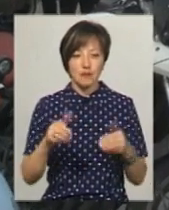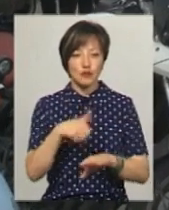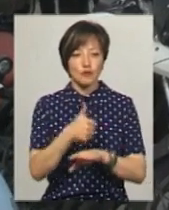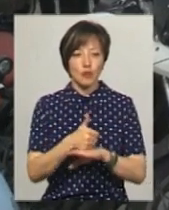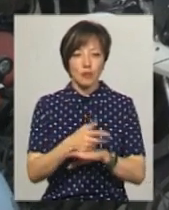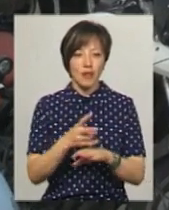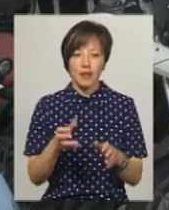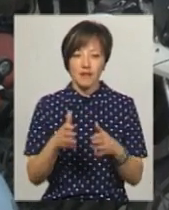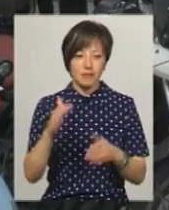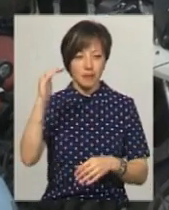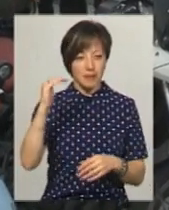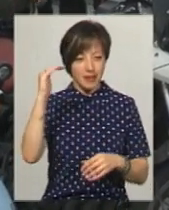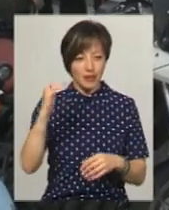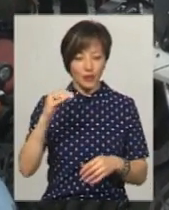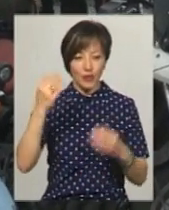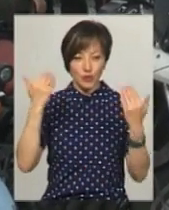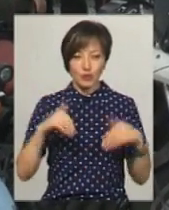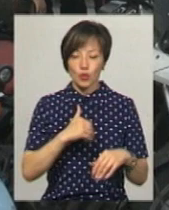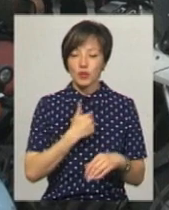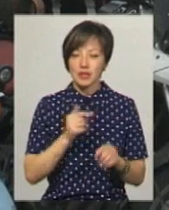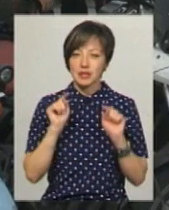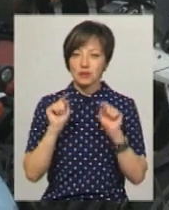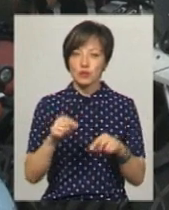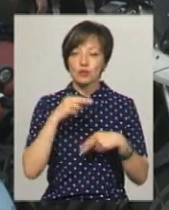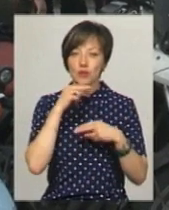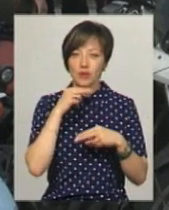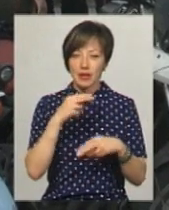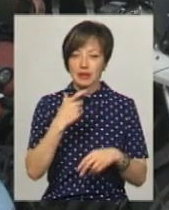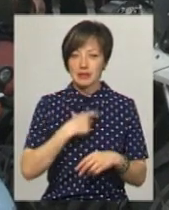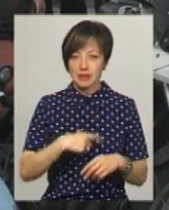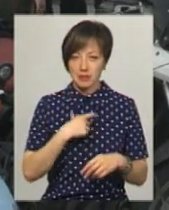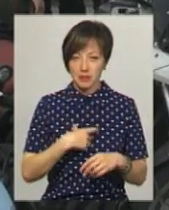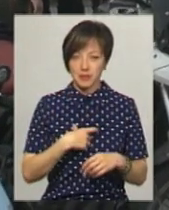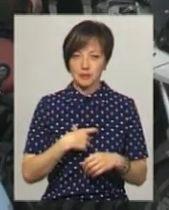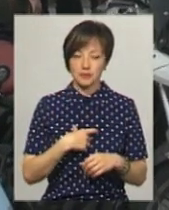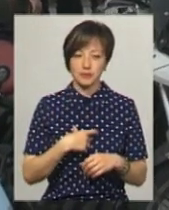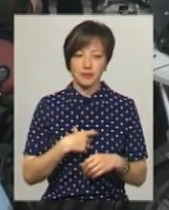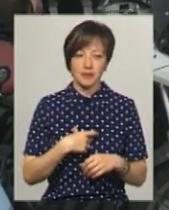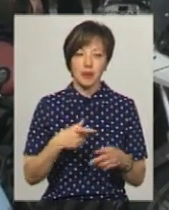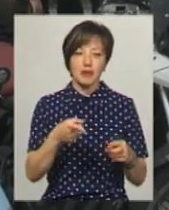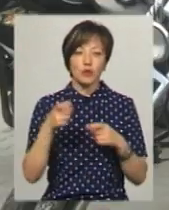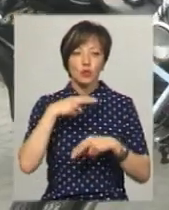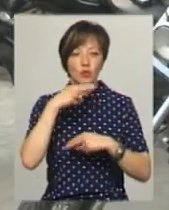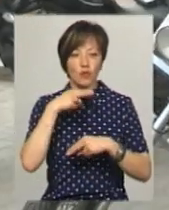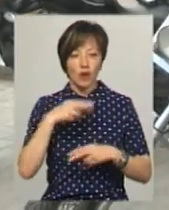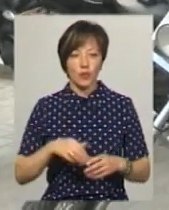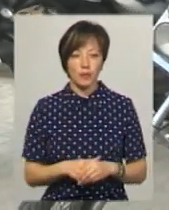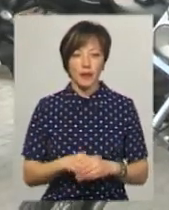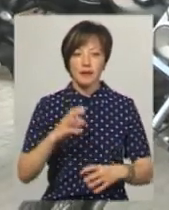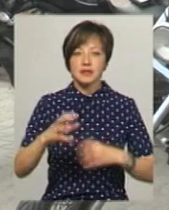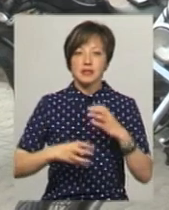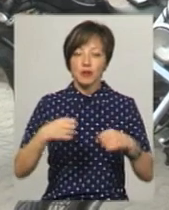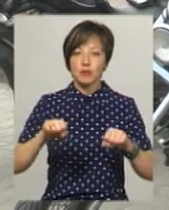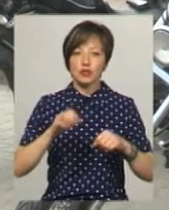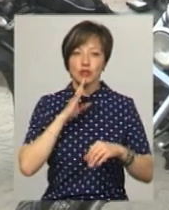основному невеликого росту, тому хотіли звернути на себе, мабуть, привернути увагу. Всесвітня